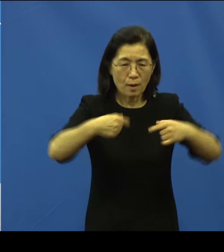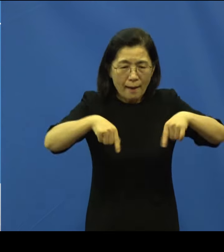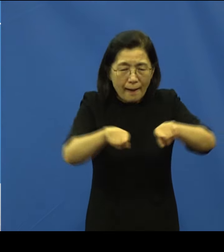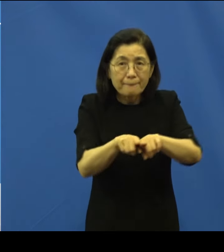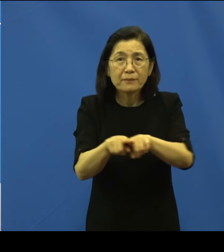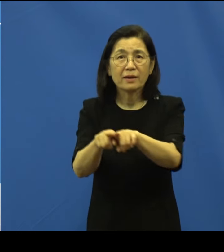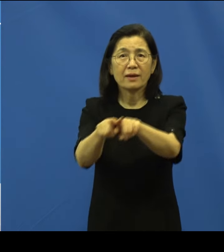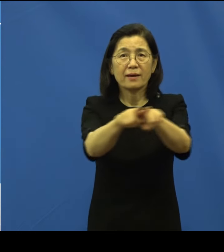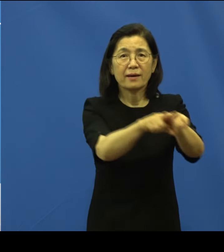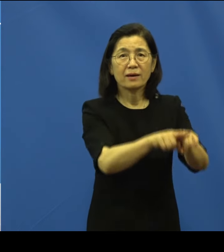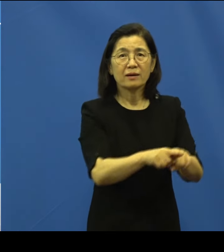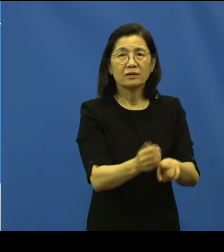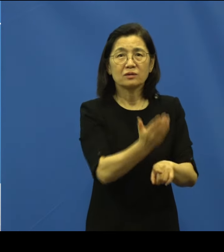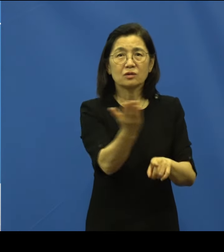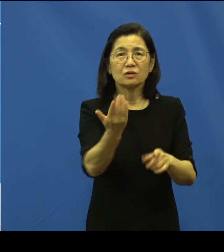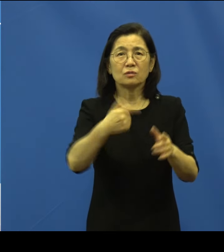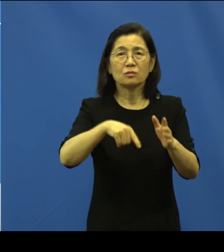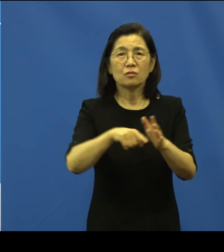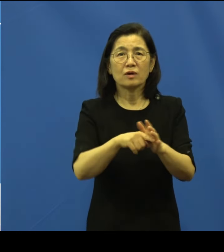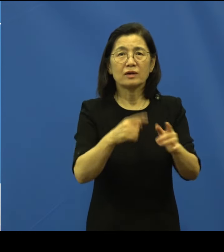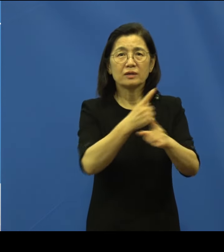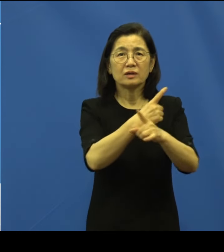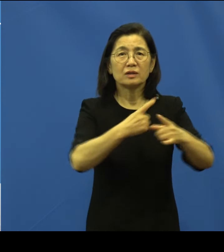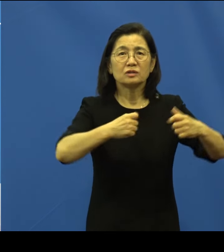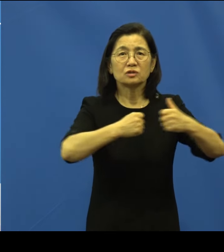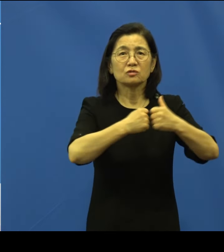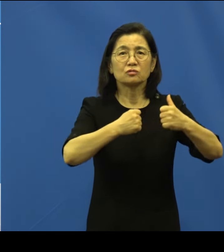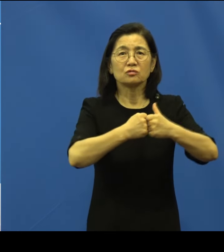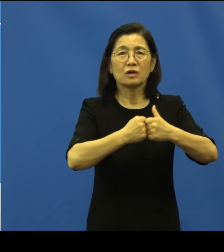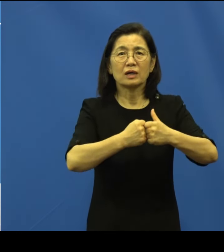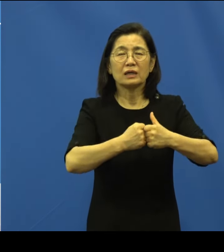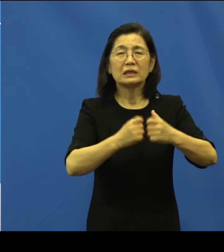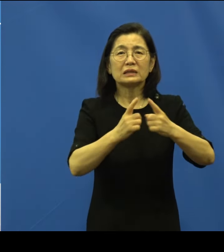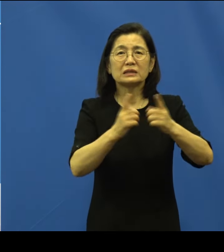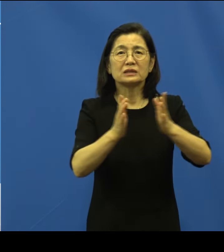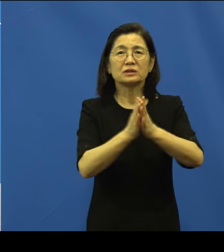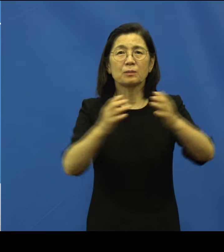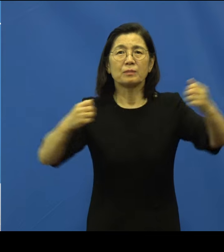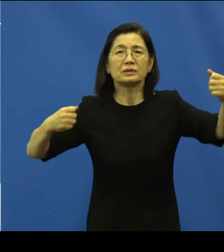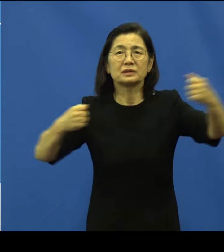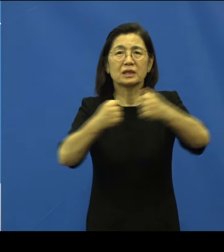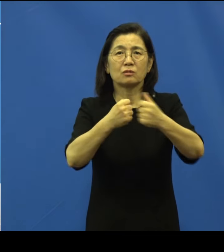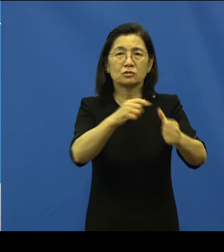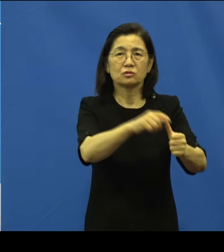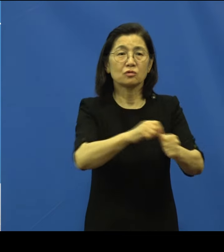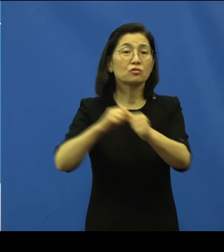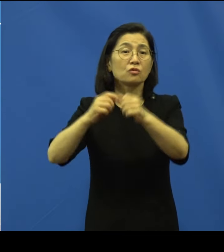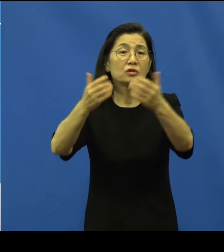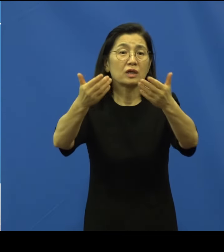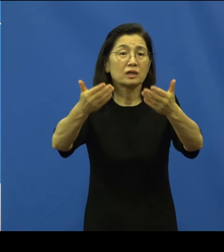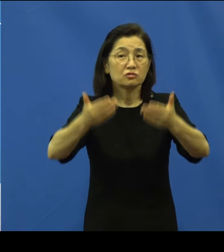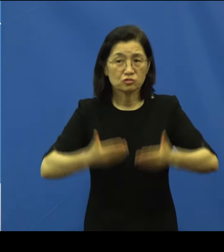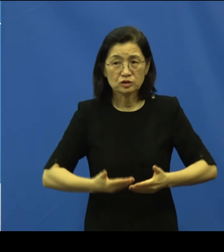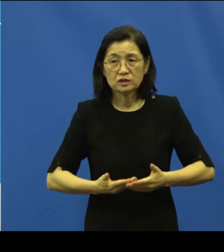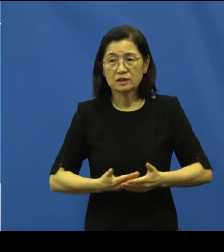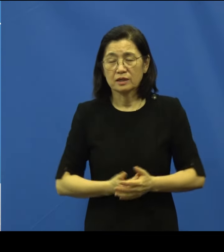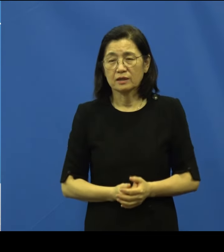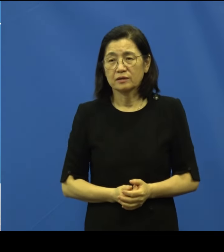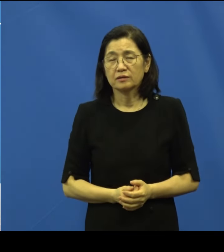행하시며 너희를 위하여 너희 적군과 싸우시고 구원하실 것이라 할 것이며.